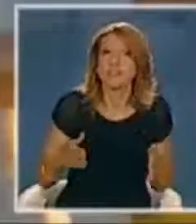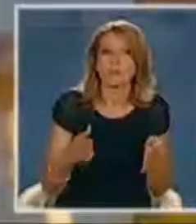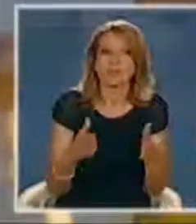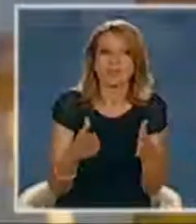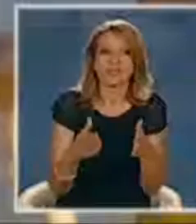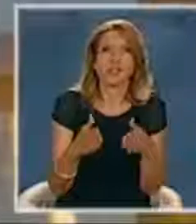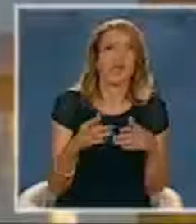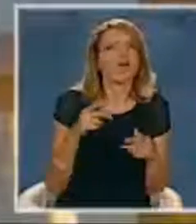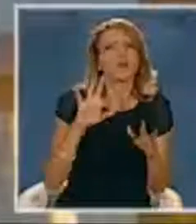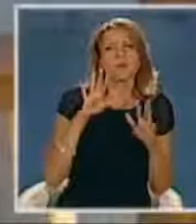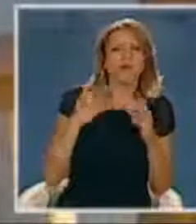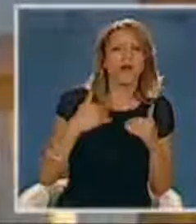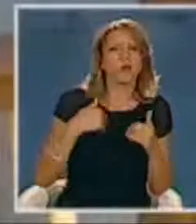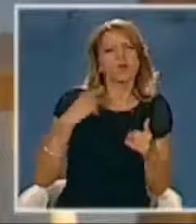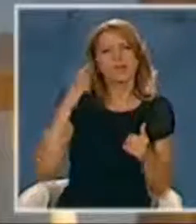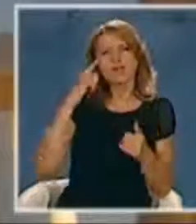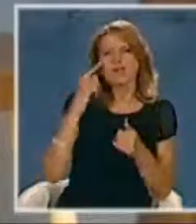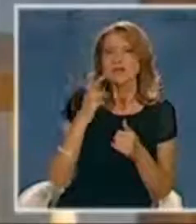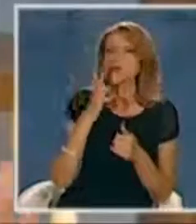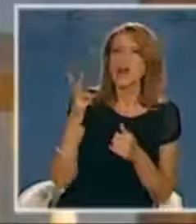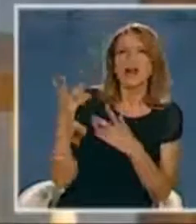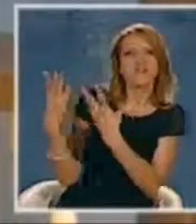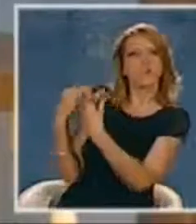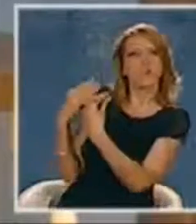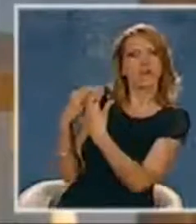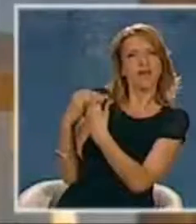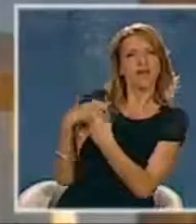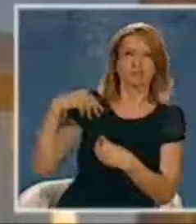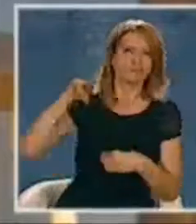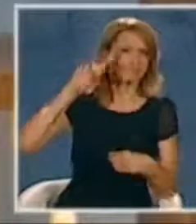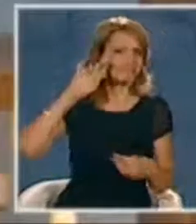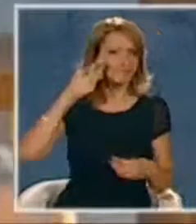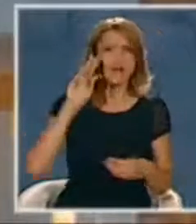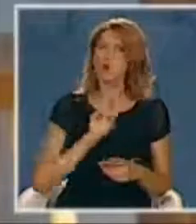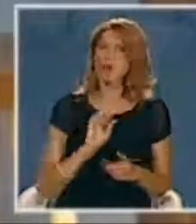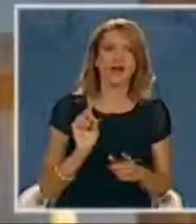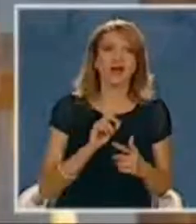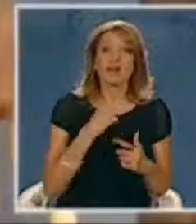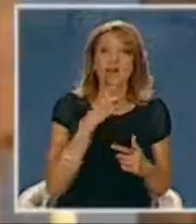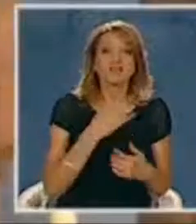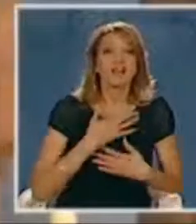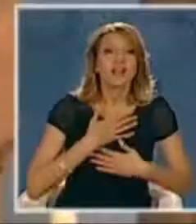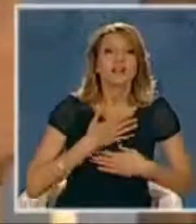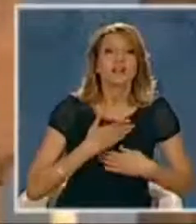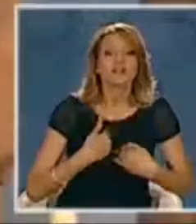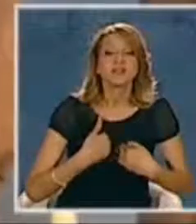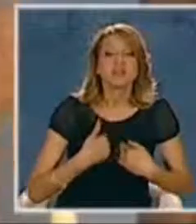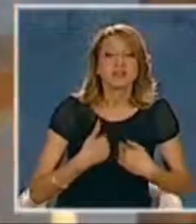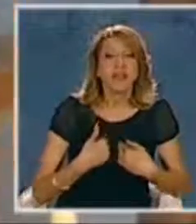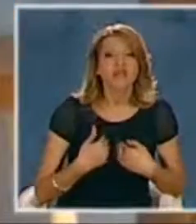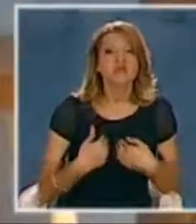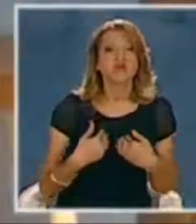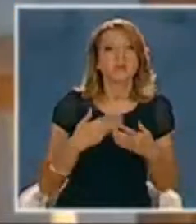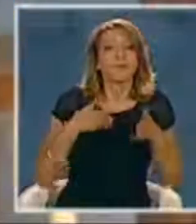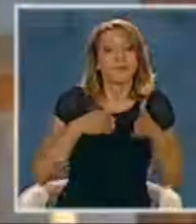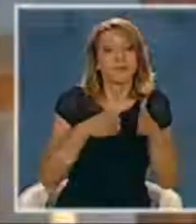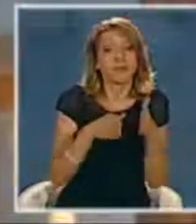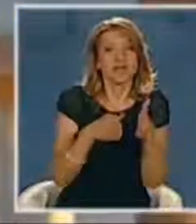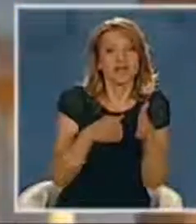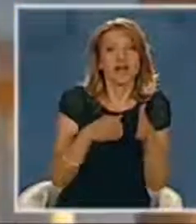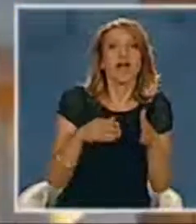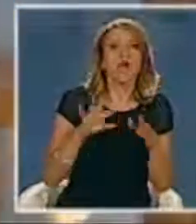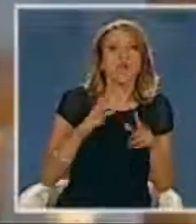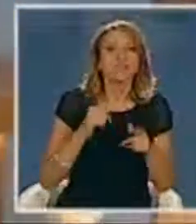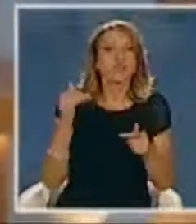според очакванията на околните, изпълнявайки етикетите, които те ни лепат, а всъщност дискомфорта и неудобствата, които се появяват